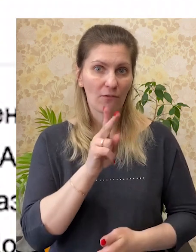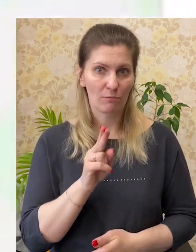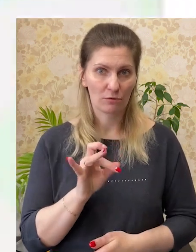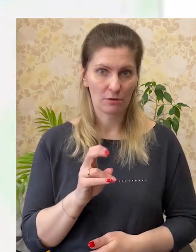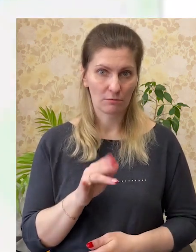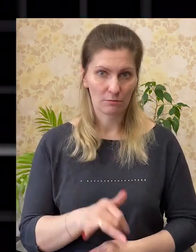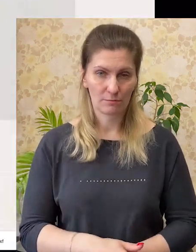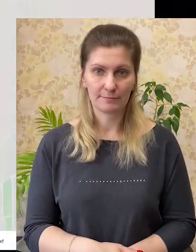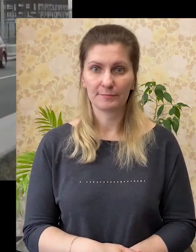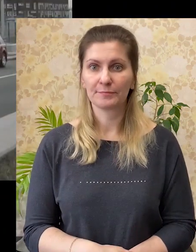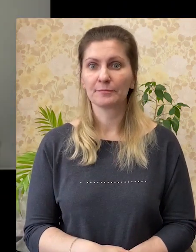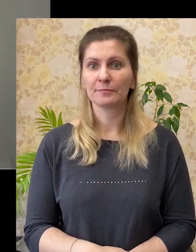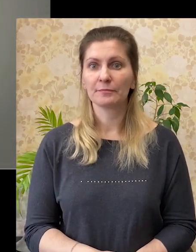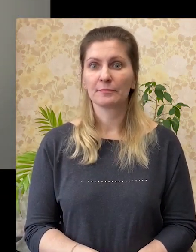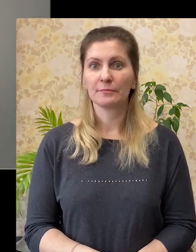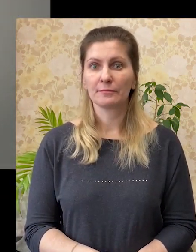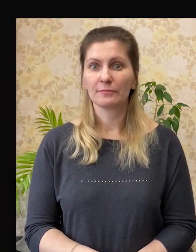коммунарку.